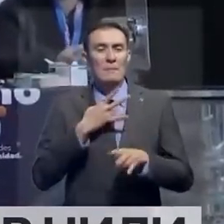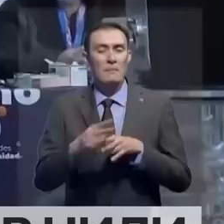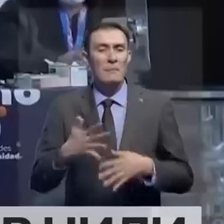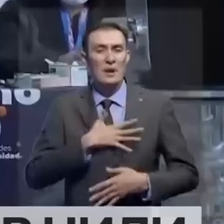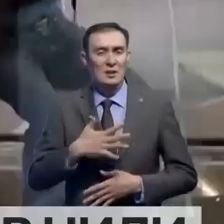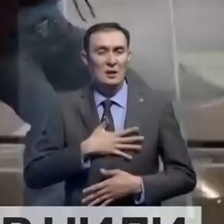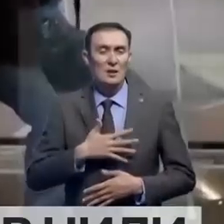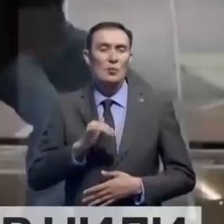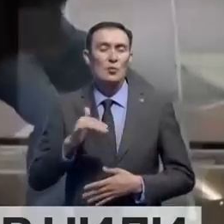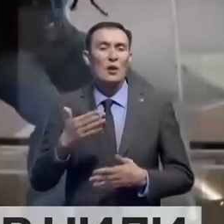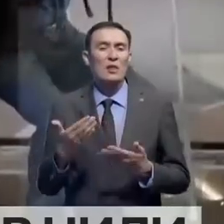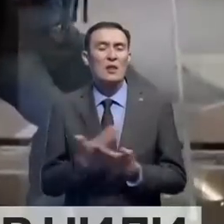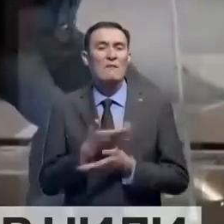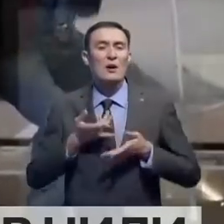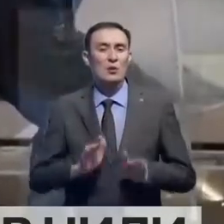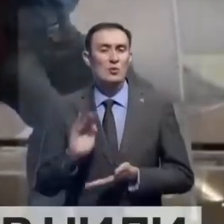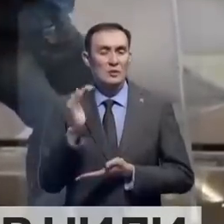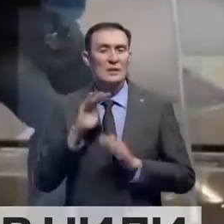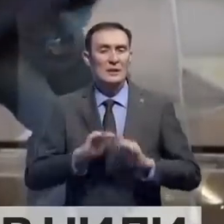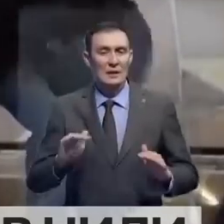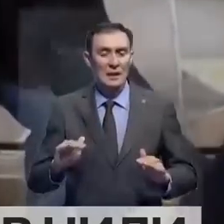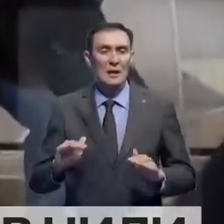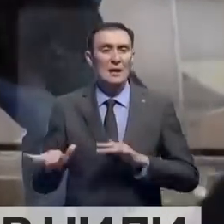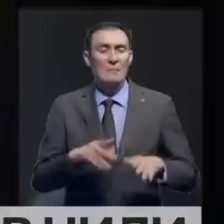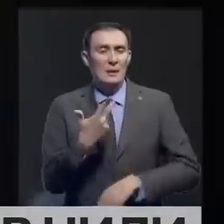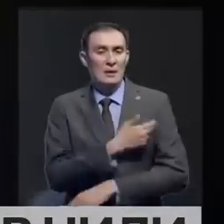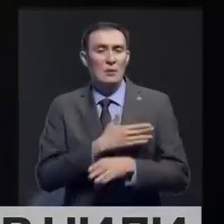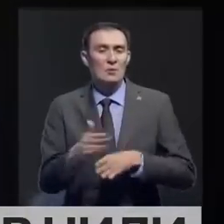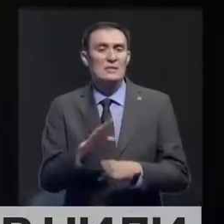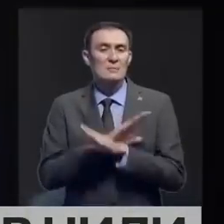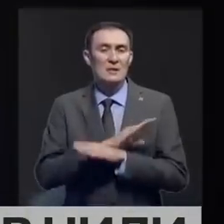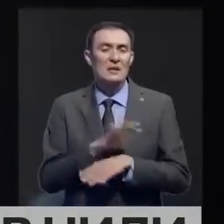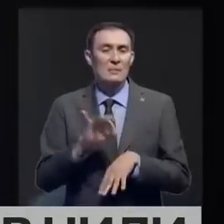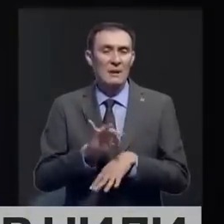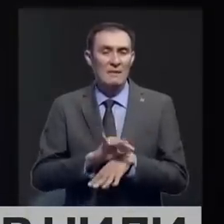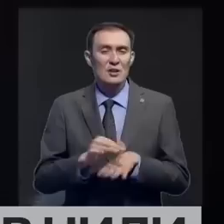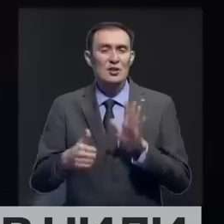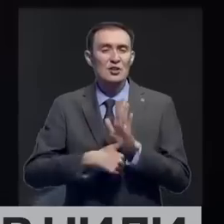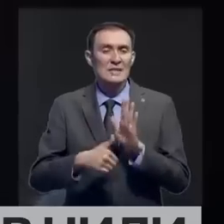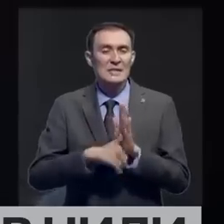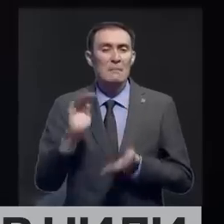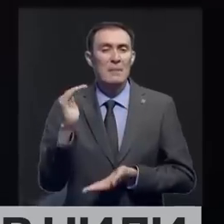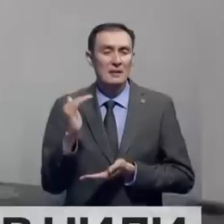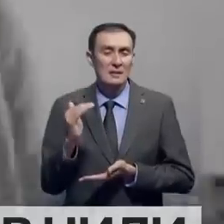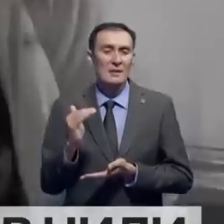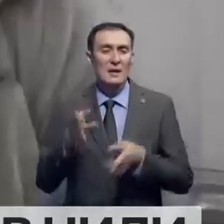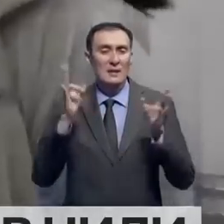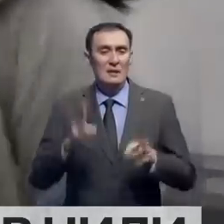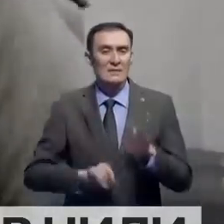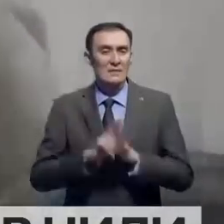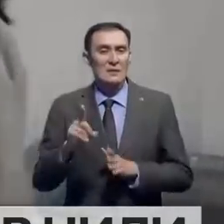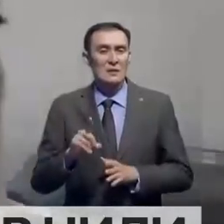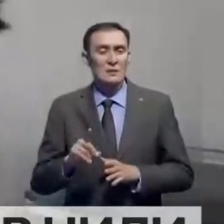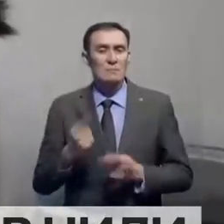дыхательные пути у новорождённых и детей компания началась после смерти от этого заболевания шести младенцев трагедия